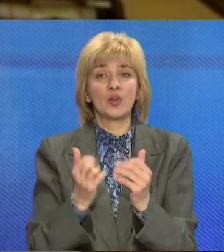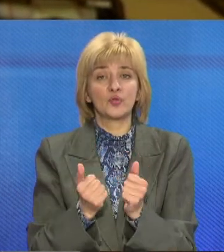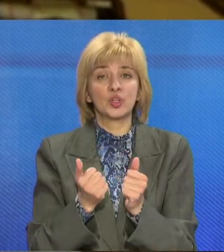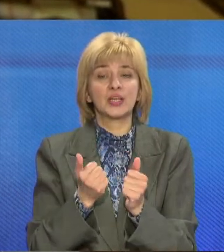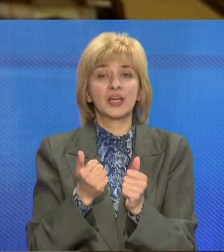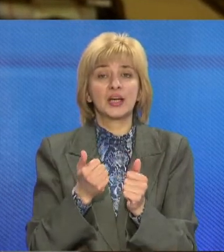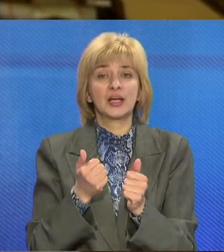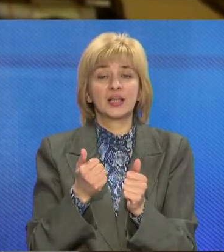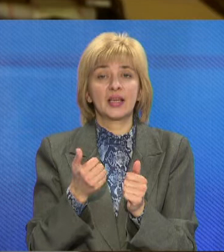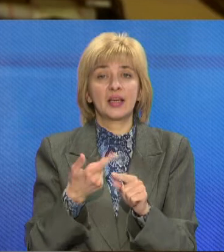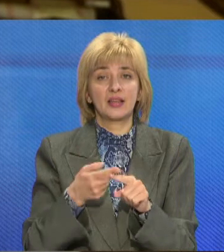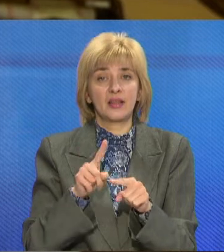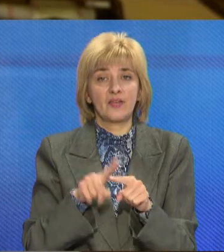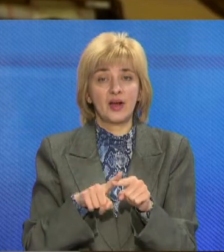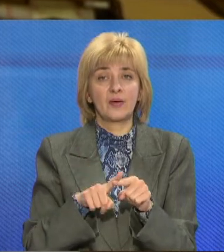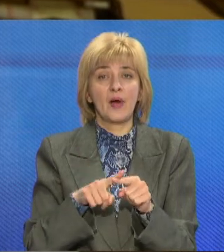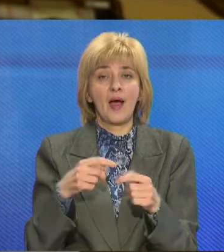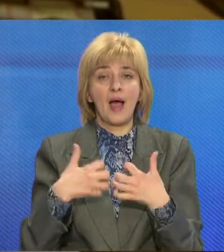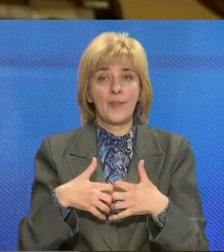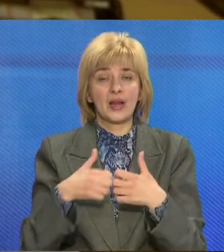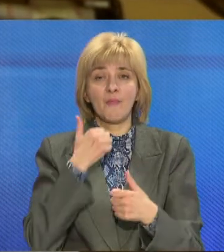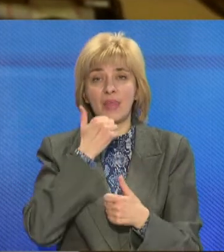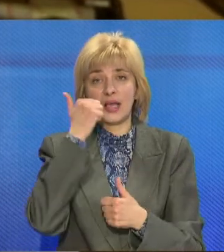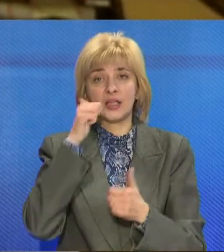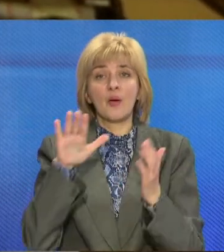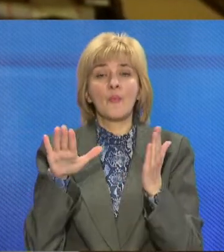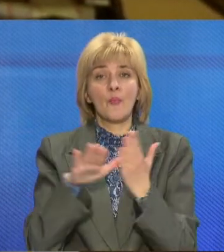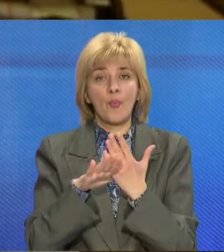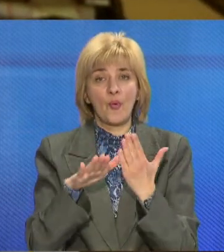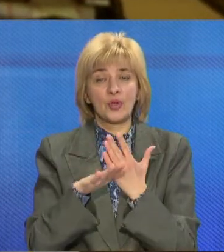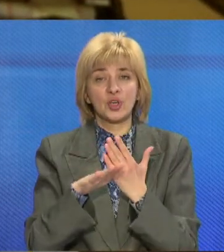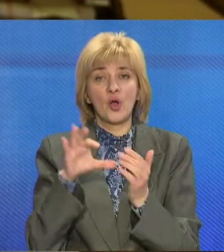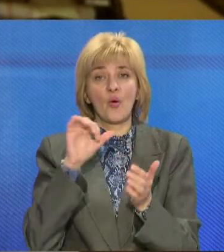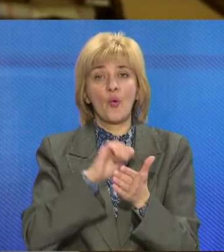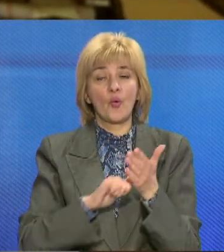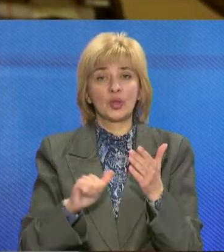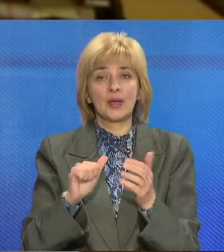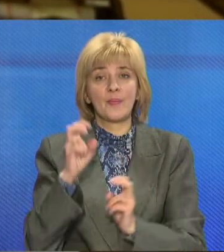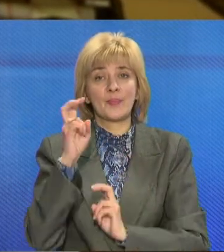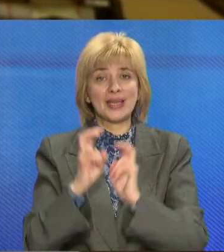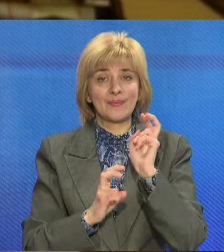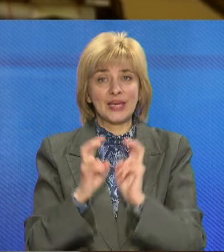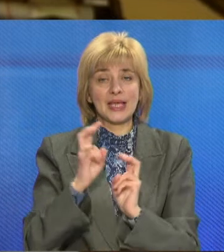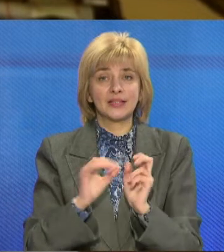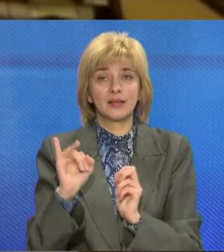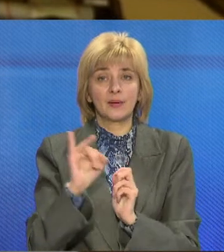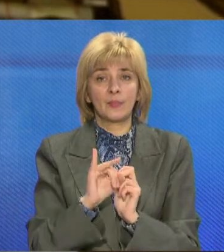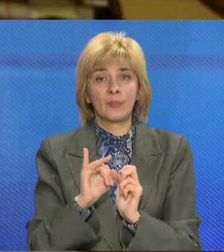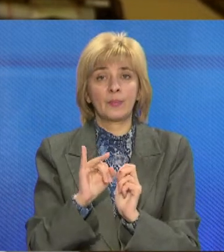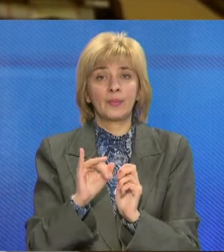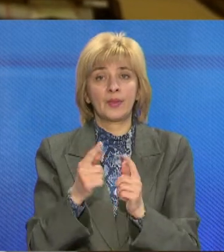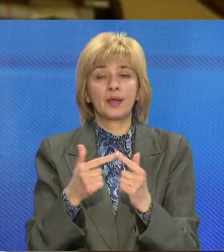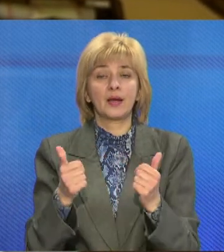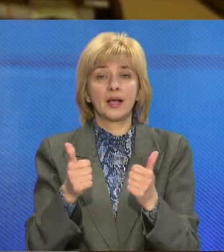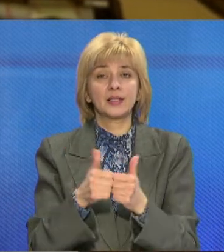аппарата, благодаря спонсорской безвозмездной помощи от предприятий и